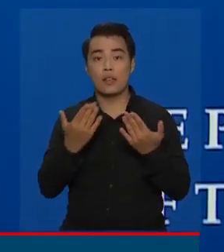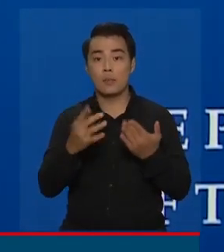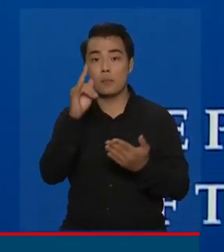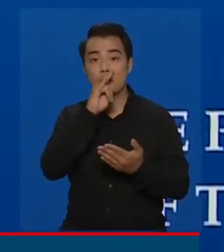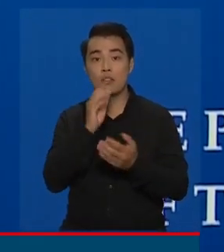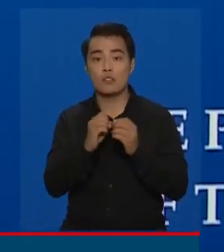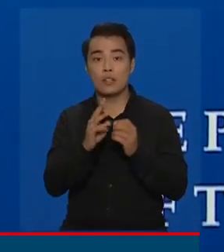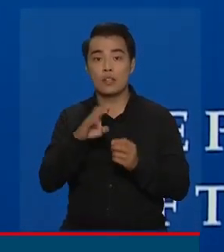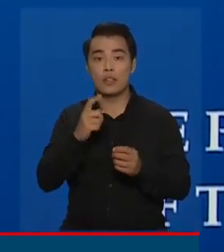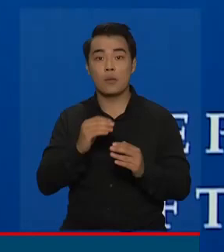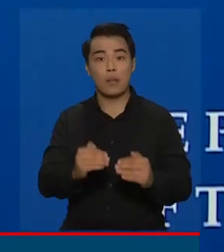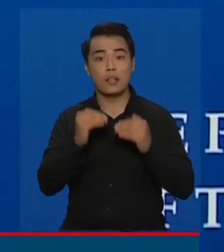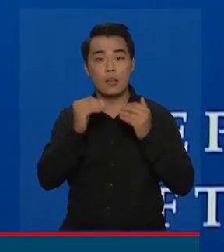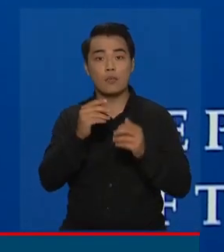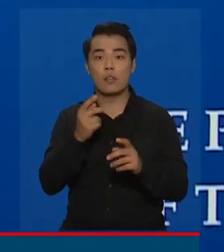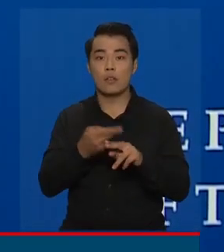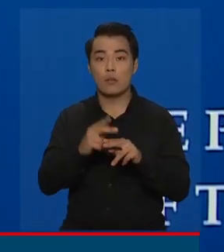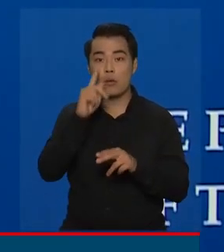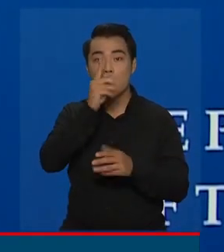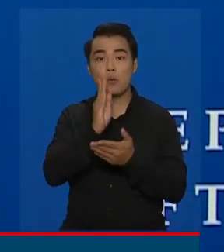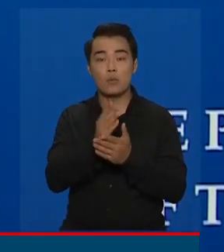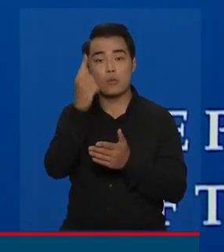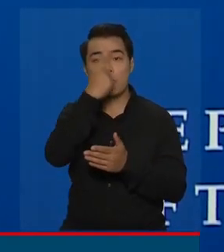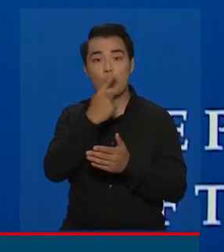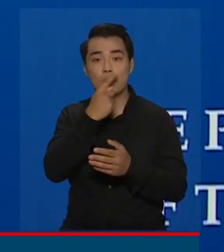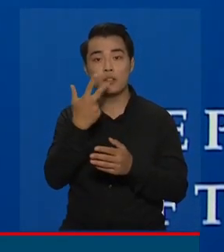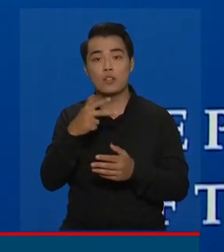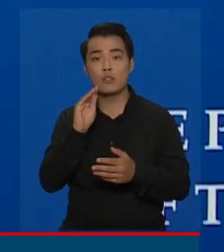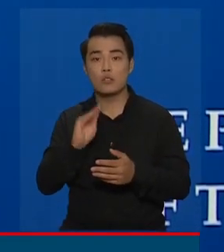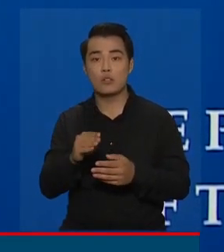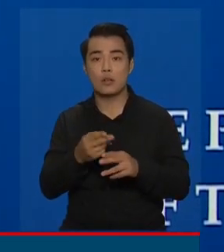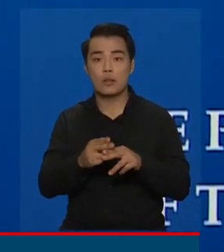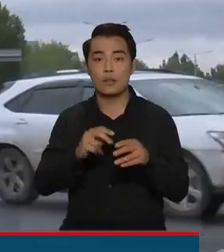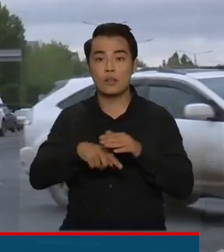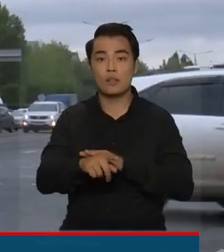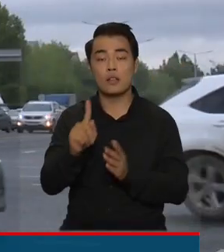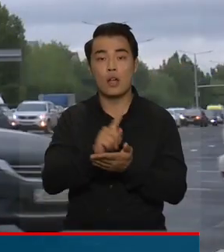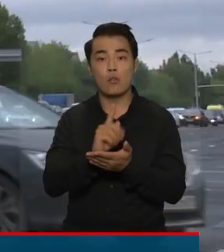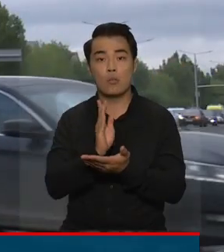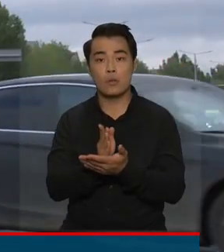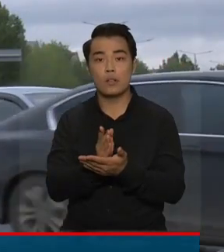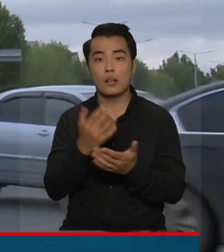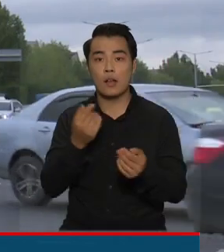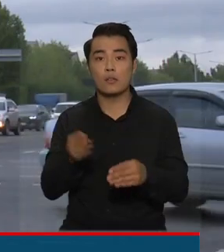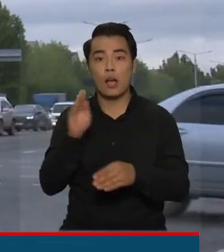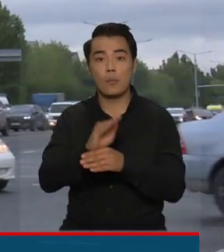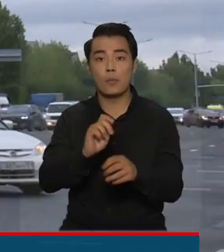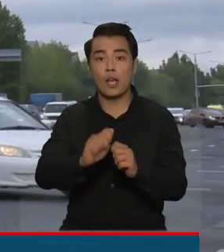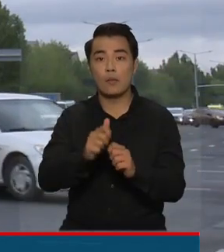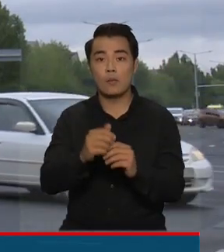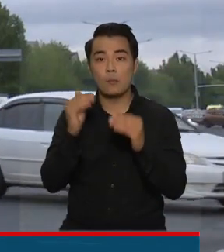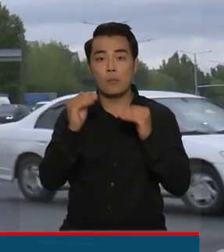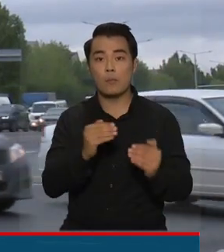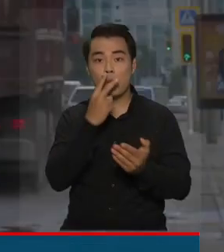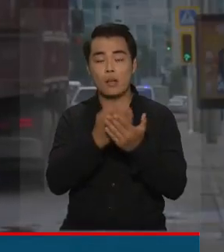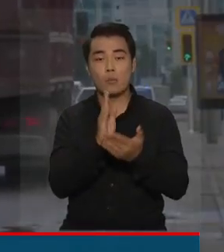14 тенге поднимем, то в течение года он наездит примерно там, на 30 тысяч транспортного налога. В данном случае дополнительные затраты существенно понесут